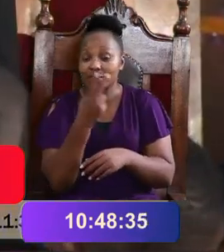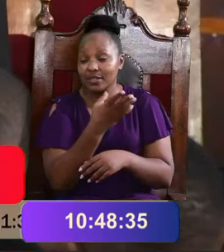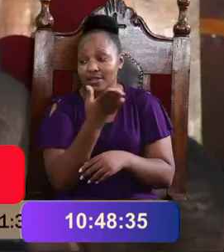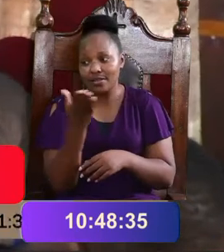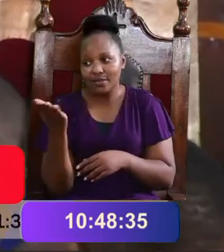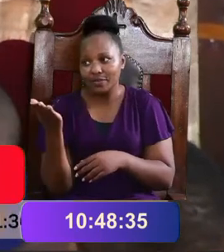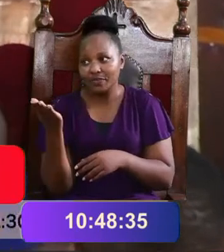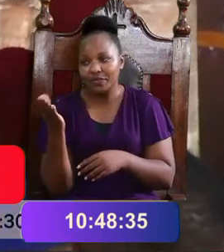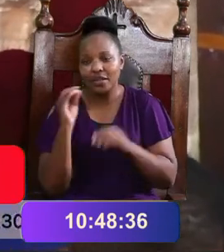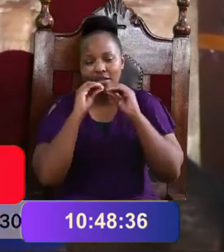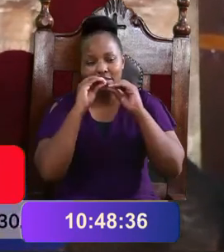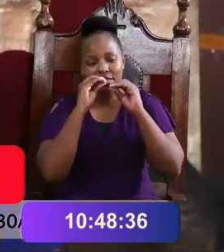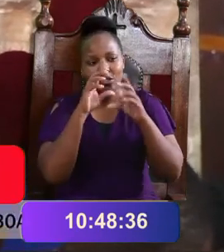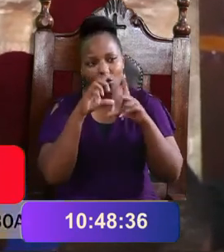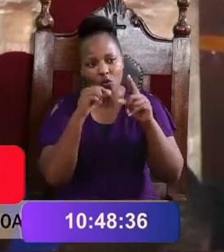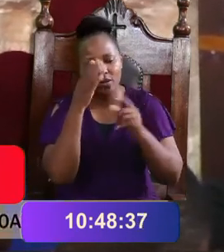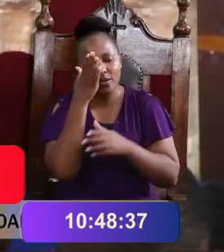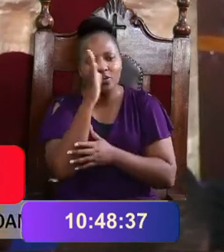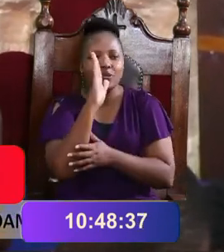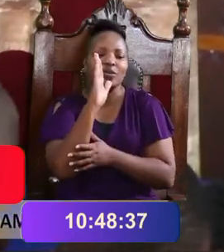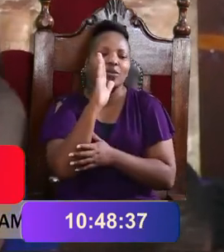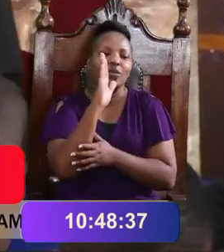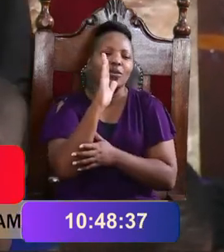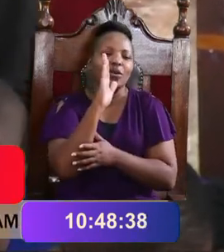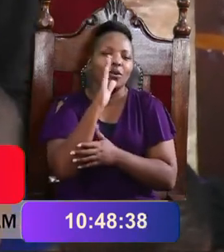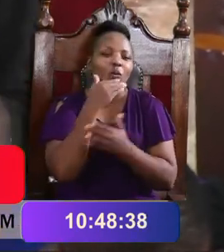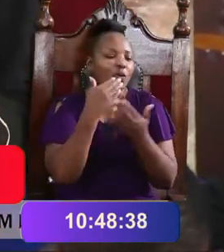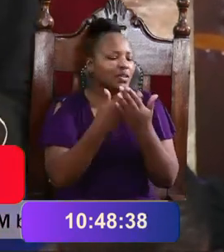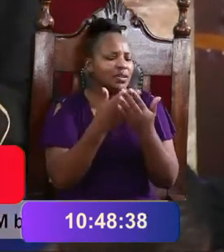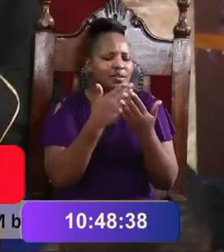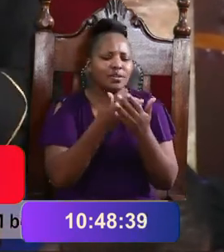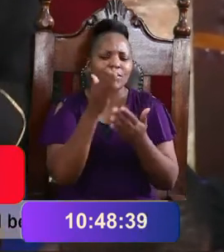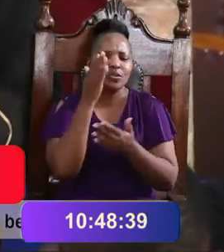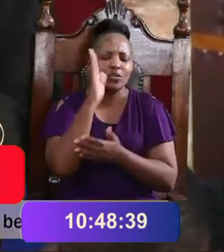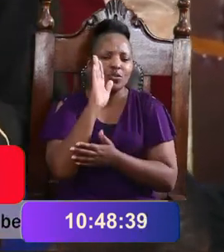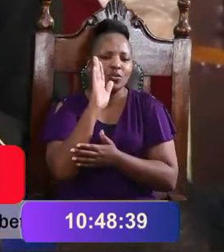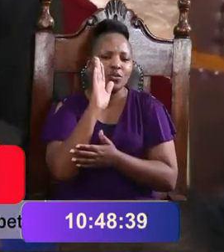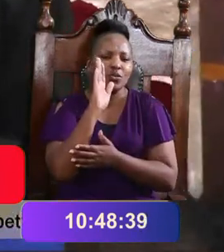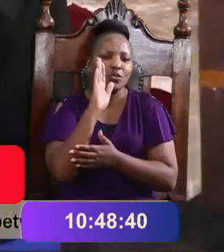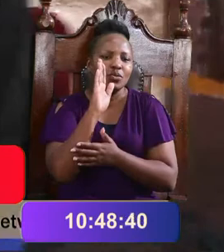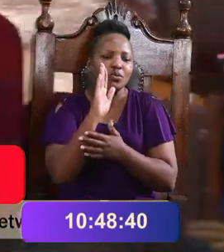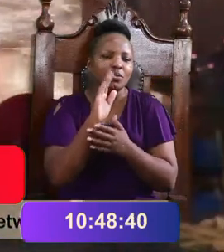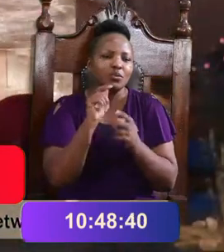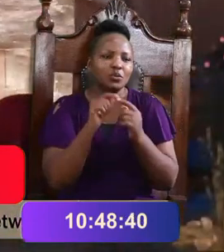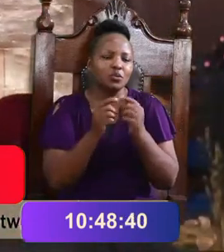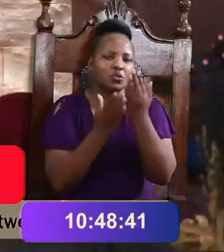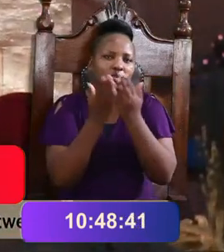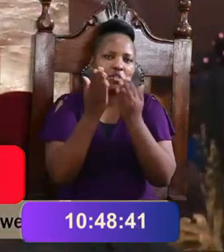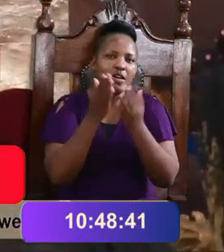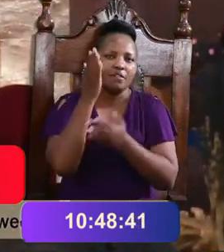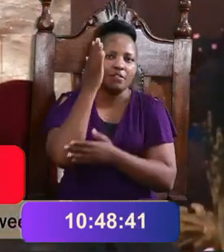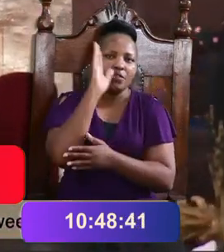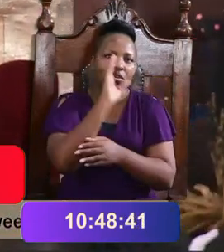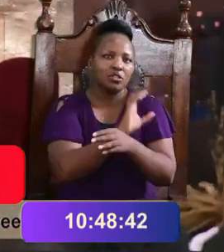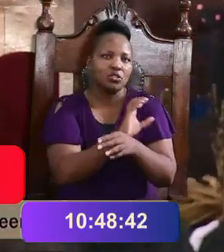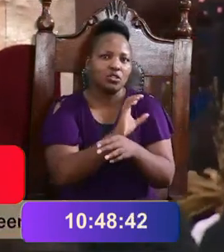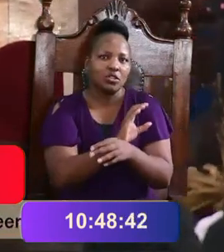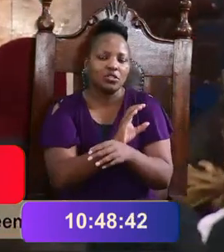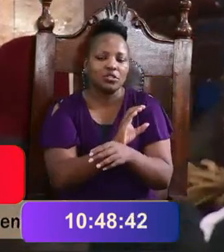wakija kufundishwa neno lako, tunakushukuru Bwana hata wakati wanakuja kukutumikia katika kanisa